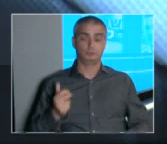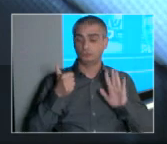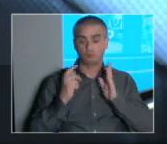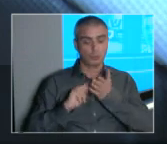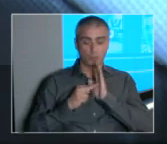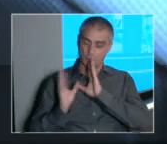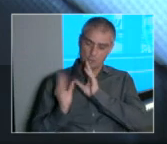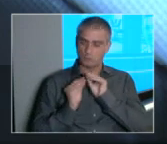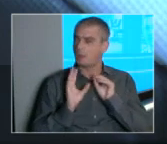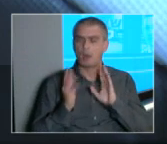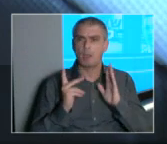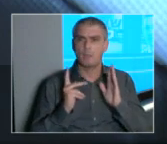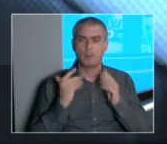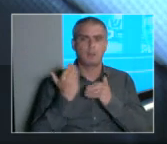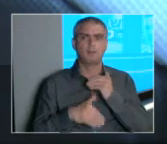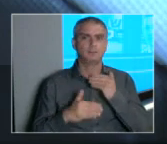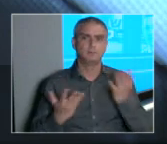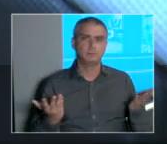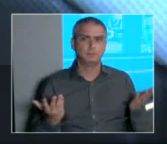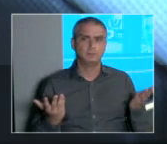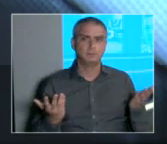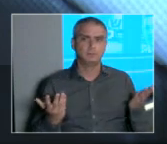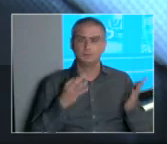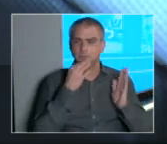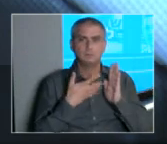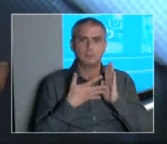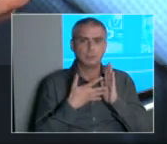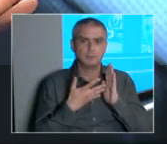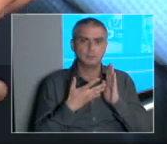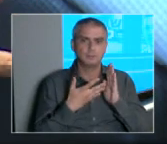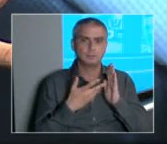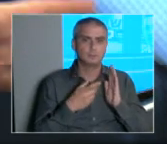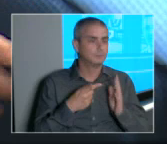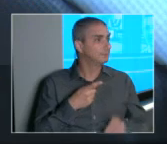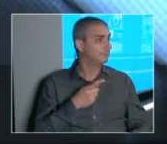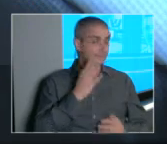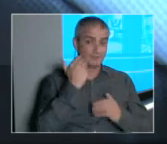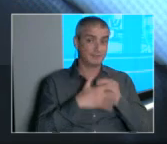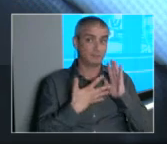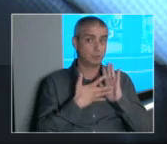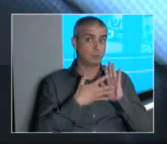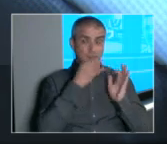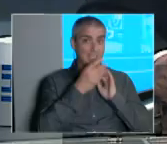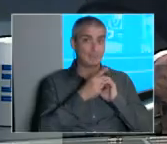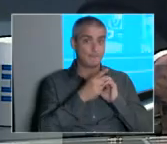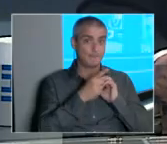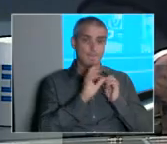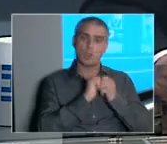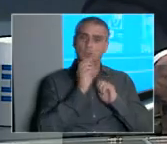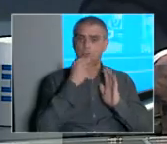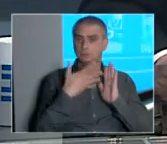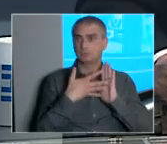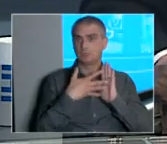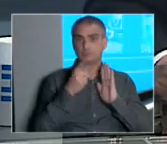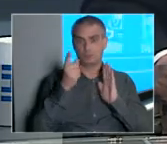תוכניות ביחד. למה זה פתאום הפסיק? הפסיקו את הסקרים האלו? תרשה לי להציע לך תיאוריה, במשותך משהו. רגע, הפסיקו את הסקרים, או שיש סקרים